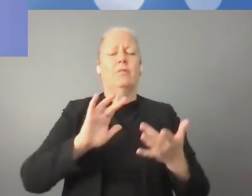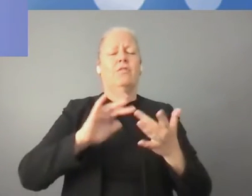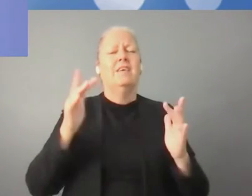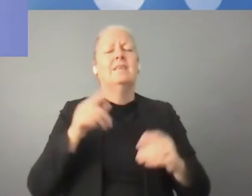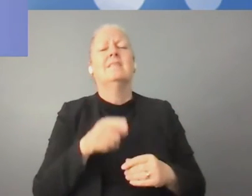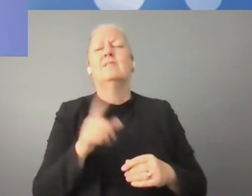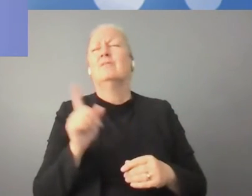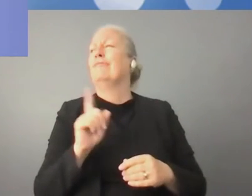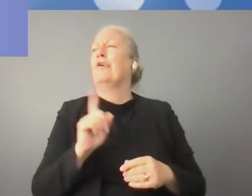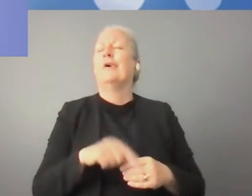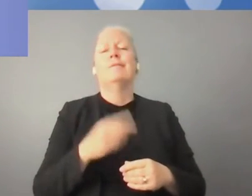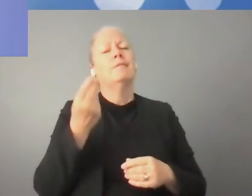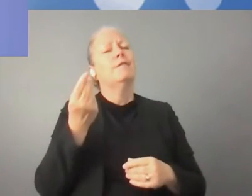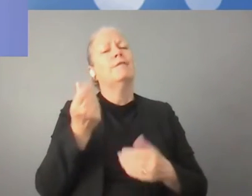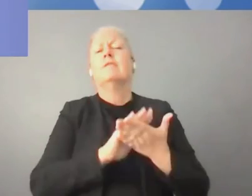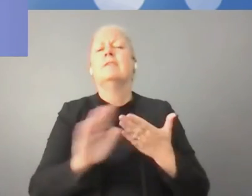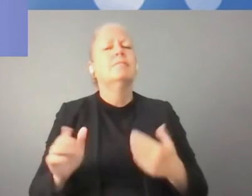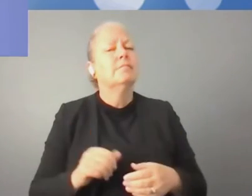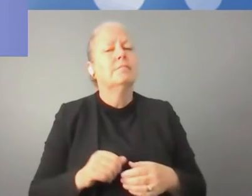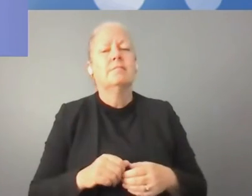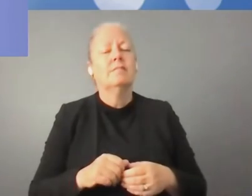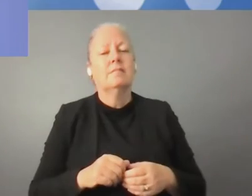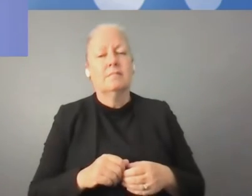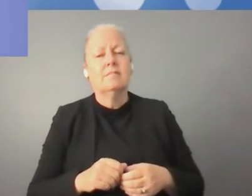интернете придумать другую идентификацию,